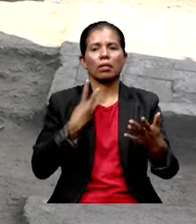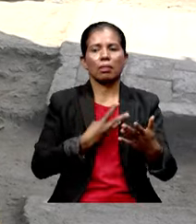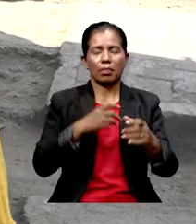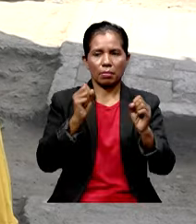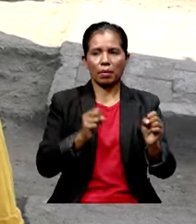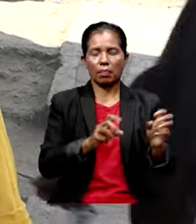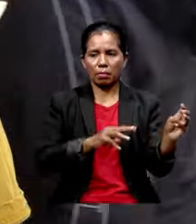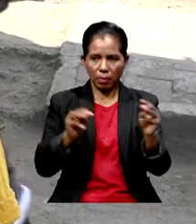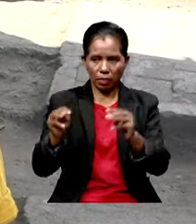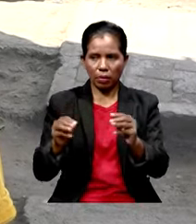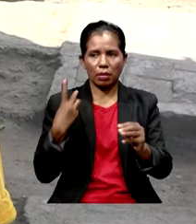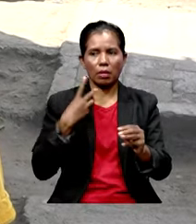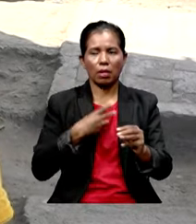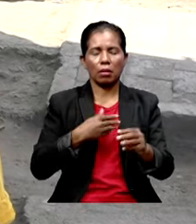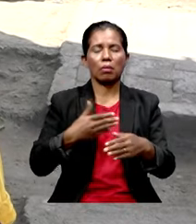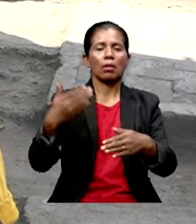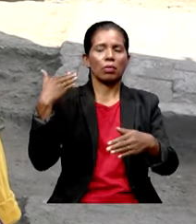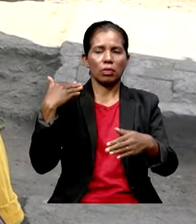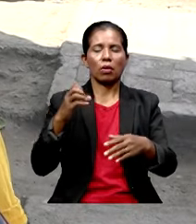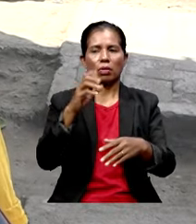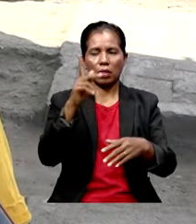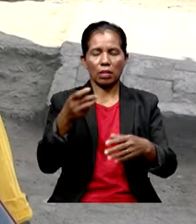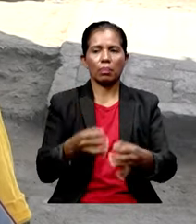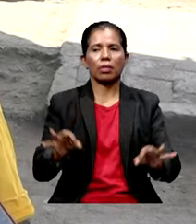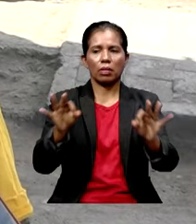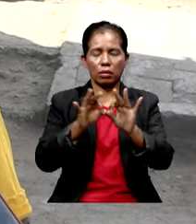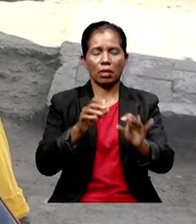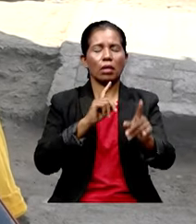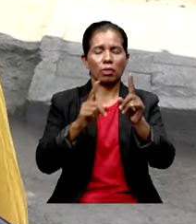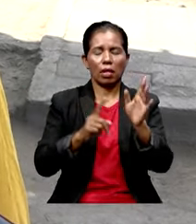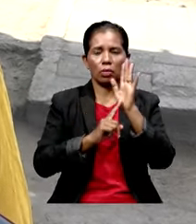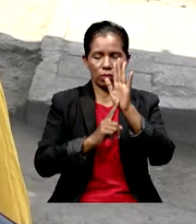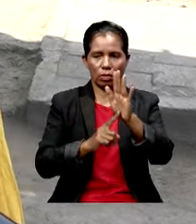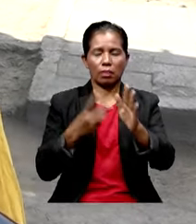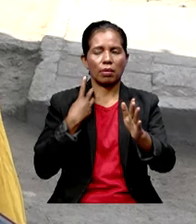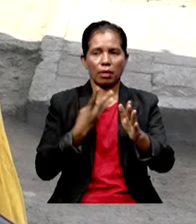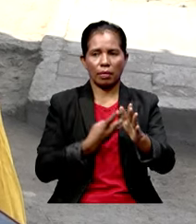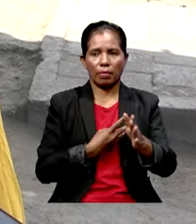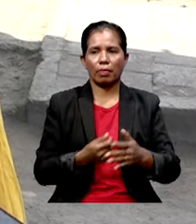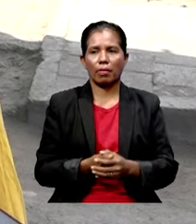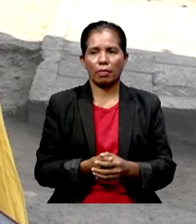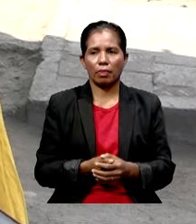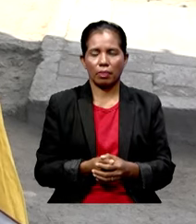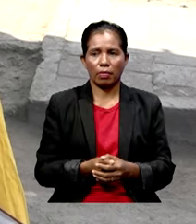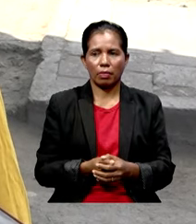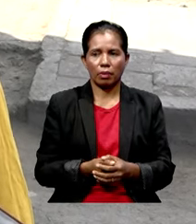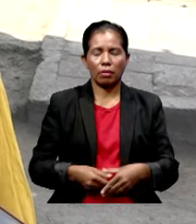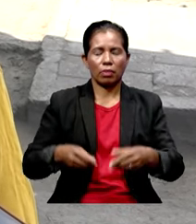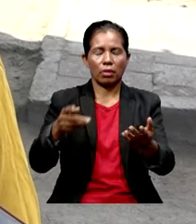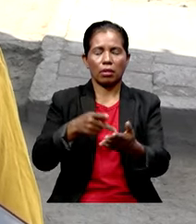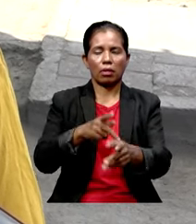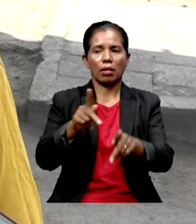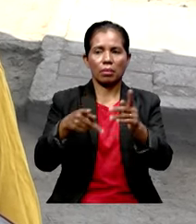bene atu ami gusur tambah kotu gane lah betina yang penting antis ne fohatene be ho bapa sira aluga hodi